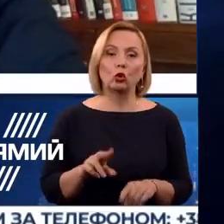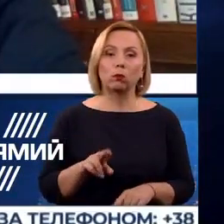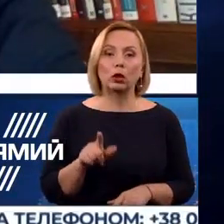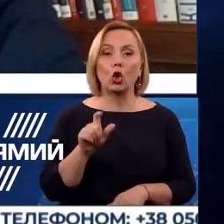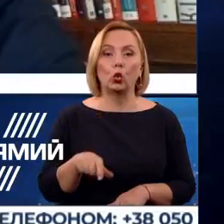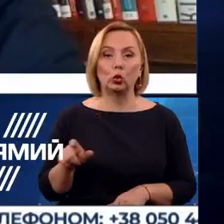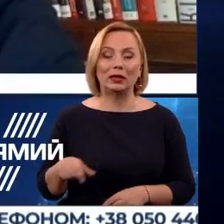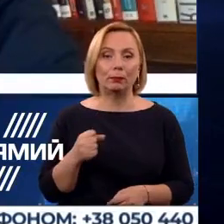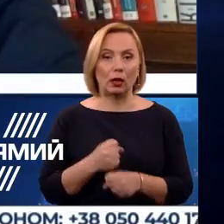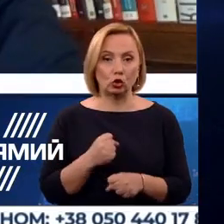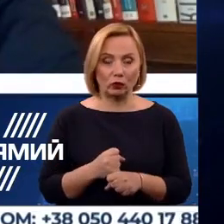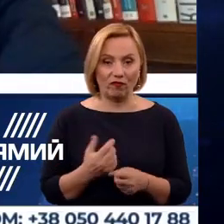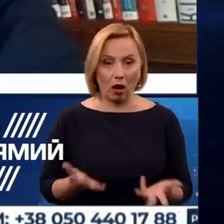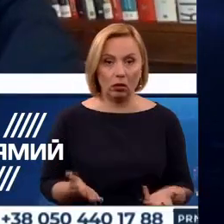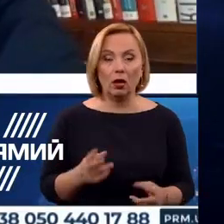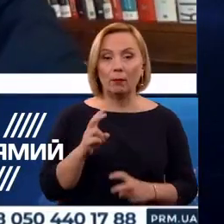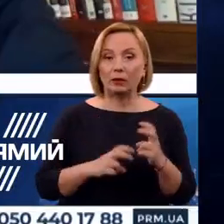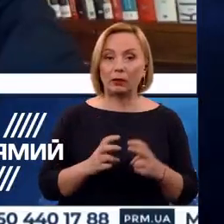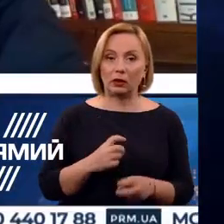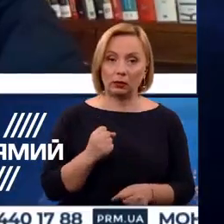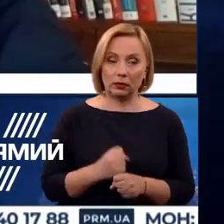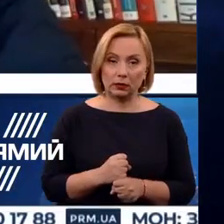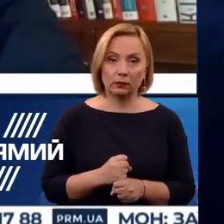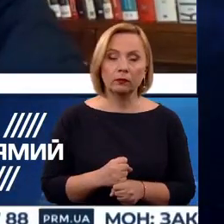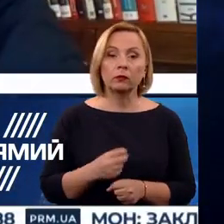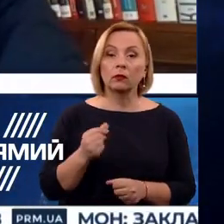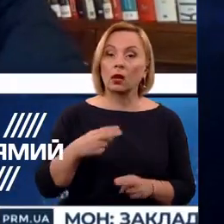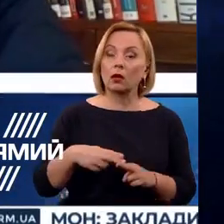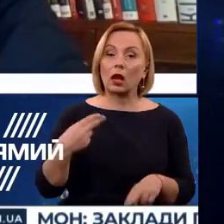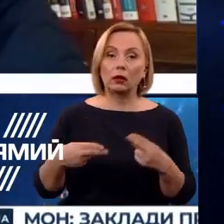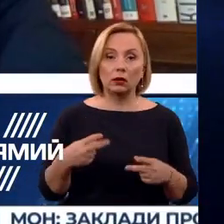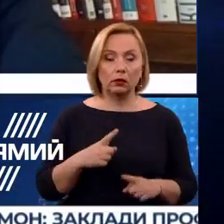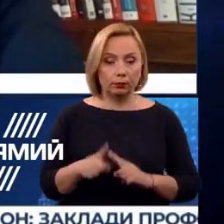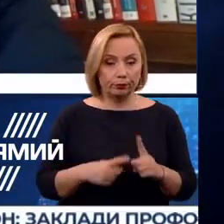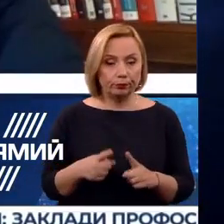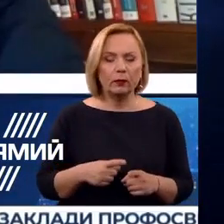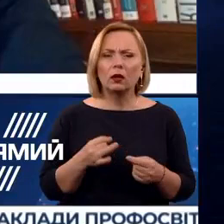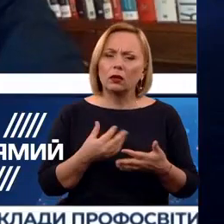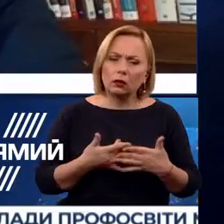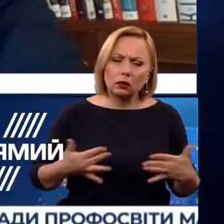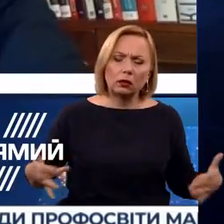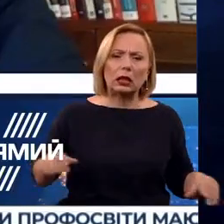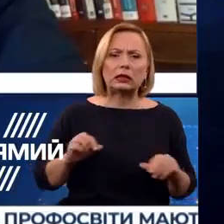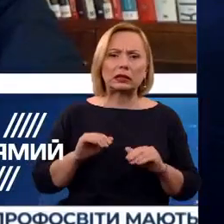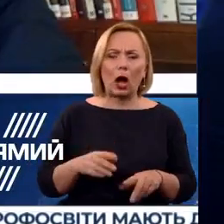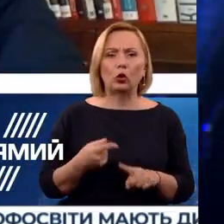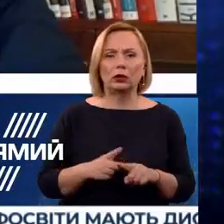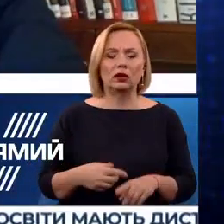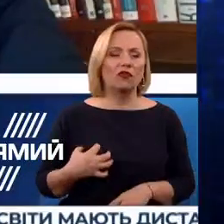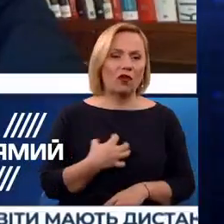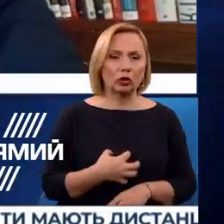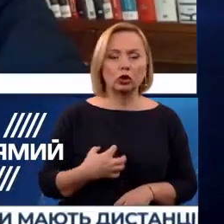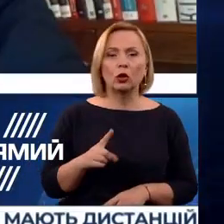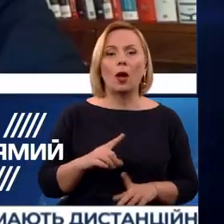працювали, підприємства працювали. Реструктуризація кредитів і цілий ряд інших заходів, які критично важливі для того, щоб